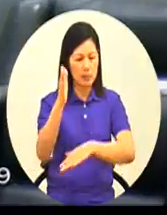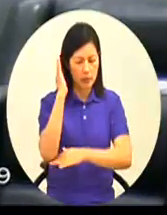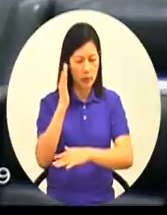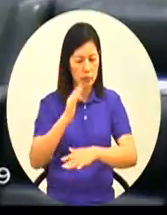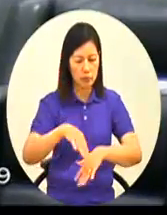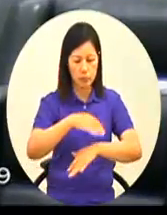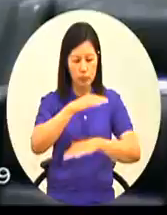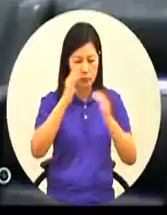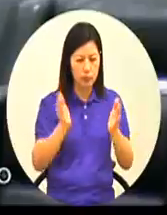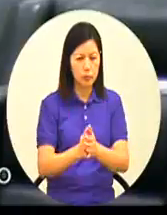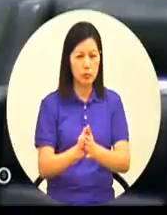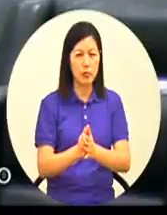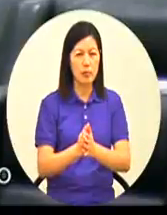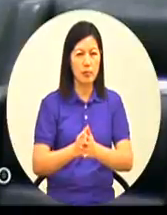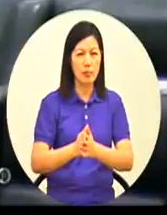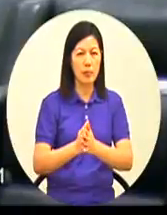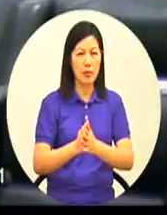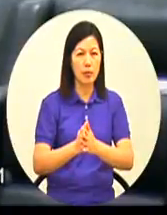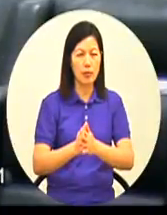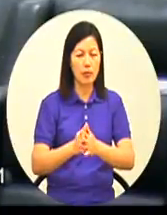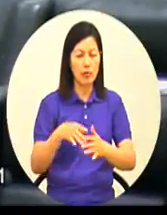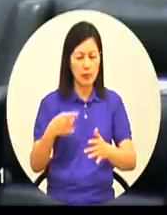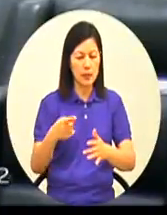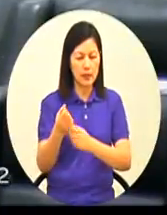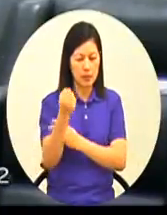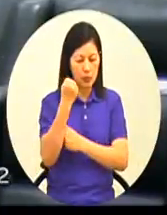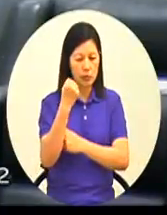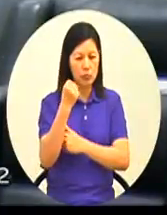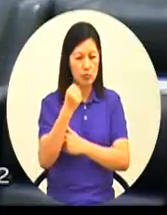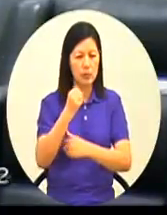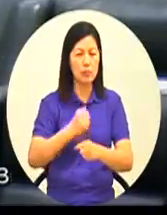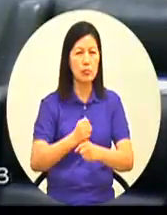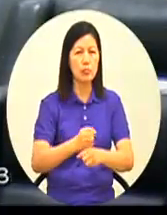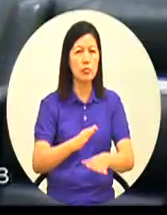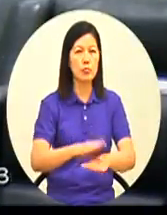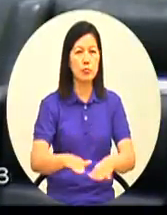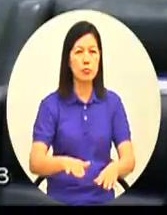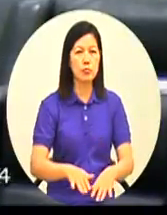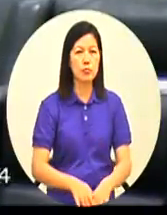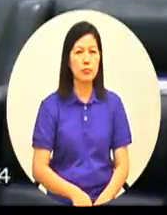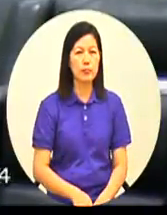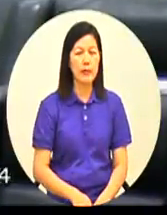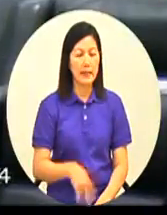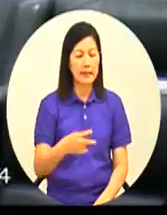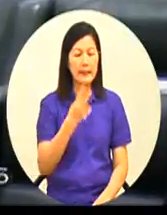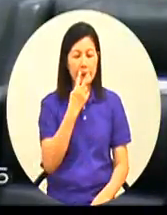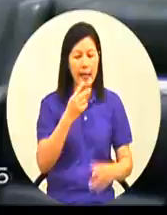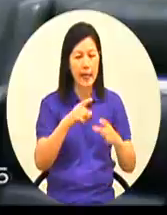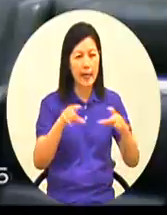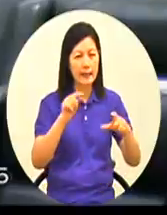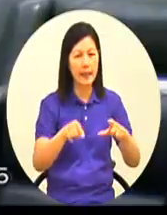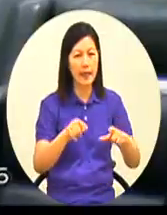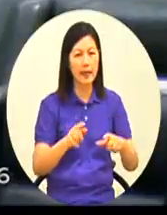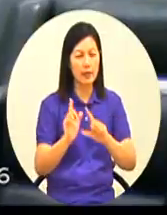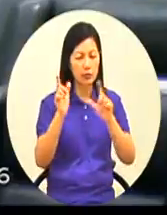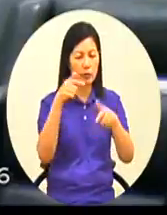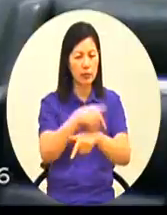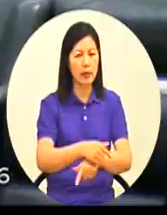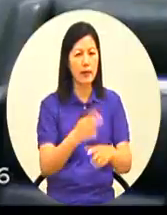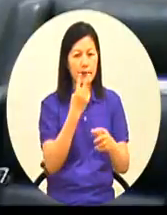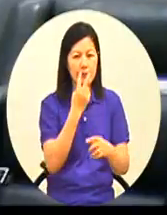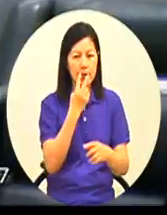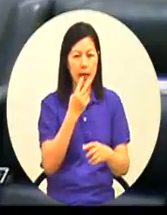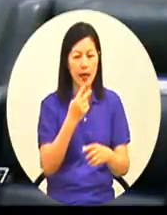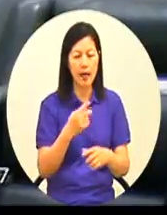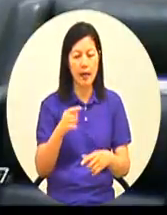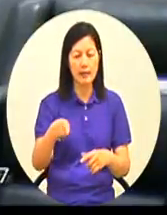市外交，哦，应该要有更积极的作为。比如说我们整个不只是亚太啊，我们整个东南亚，我们只有两个城市是